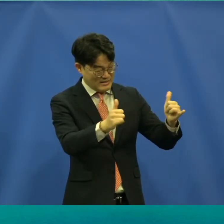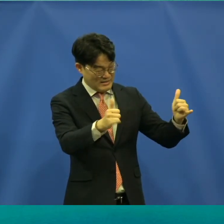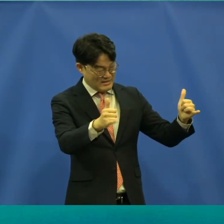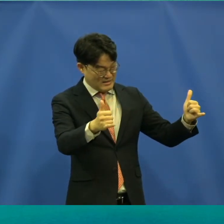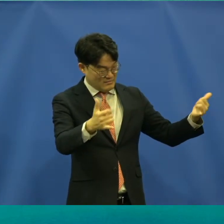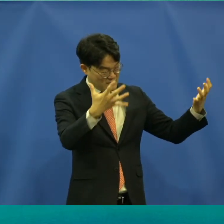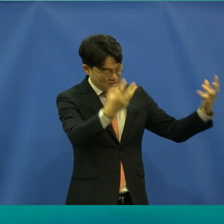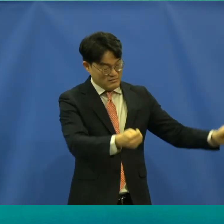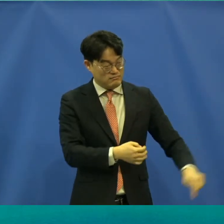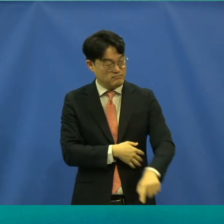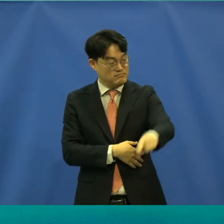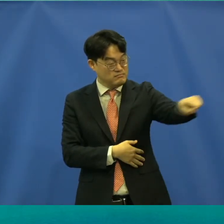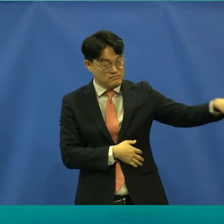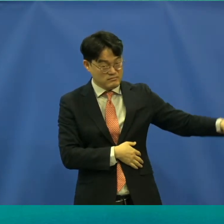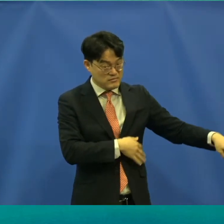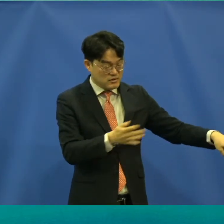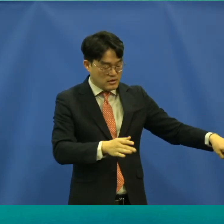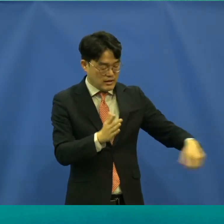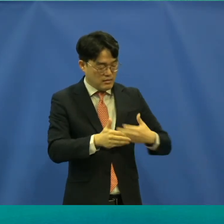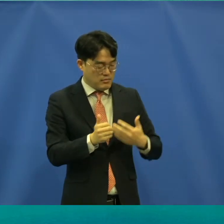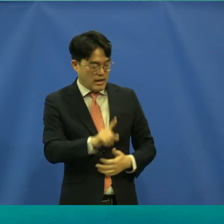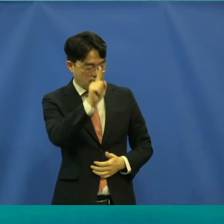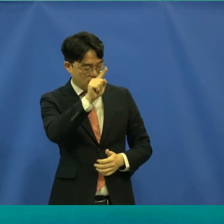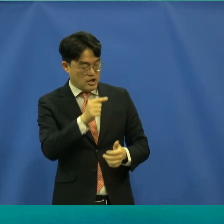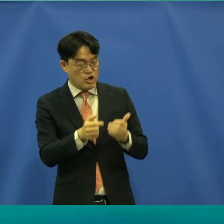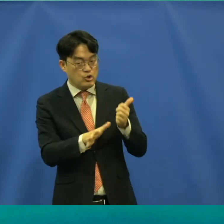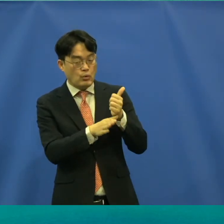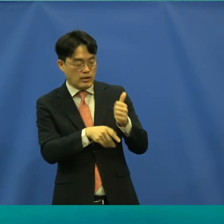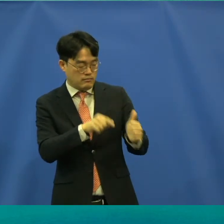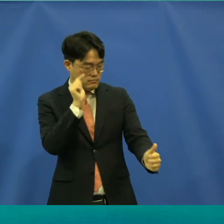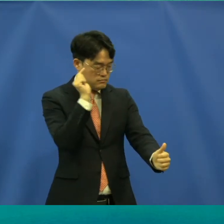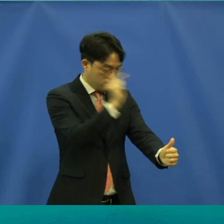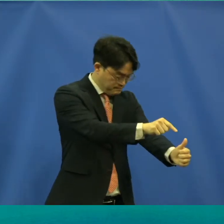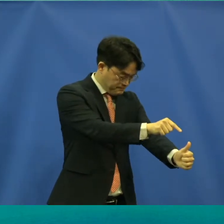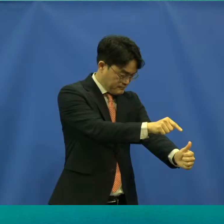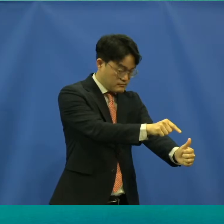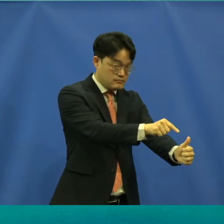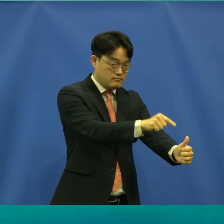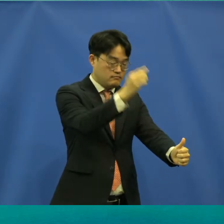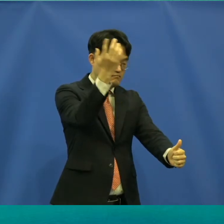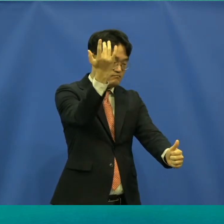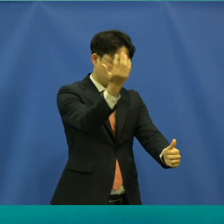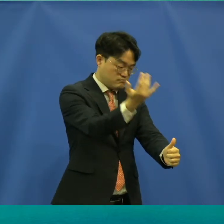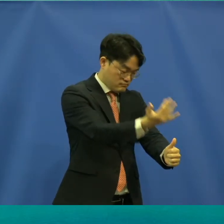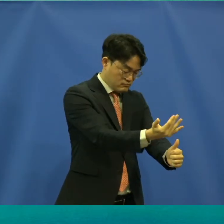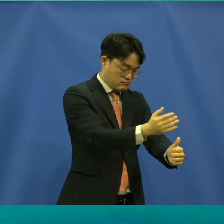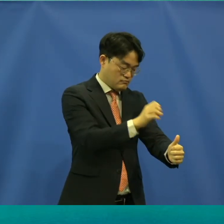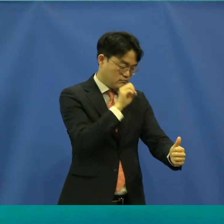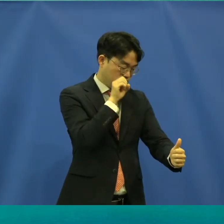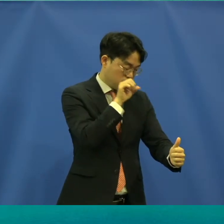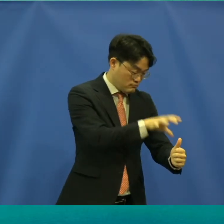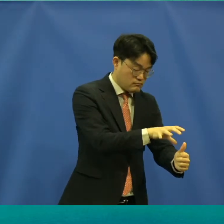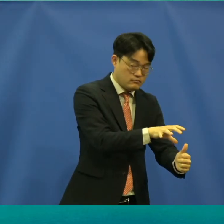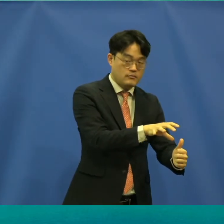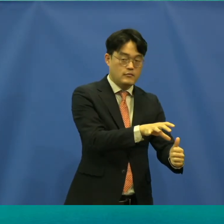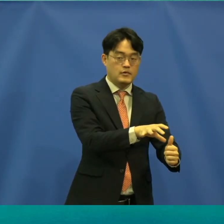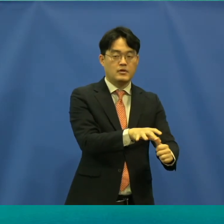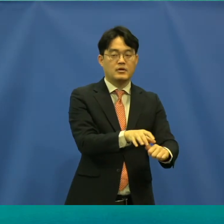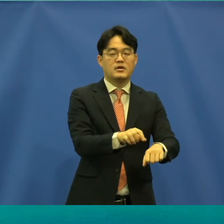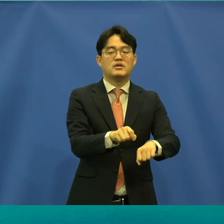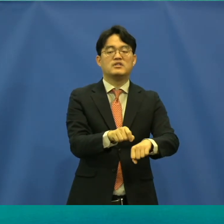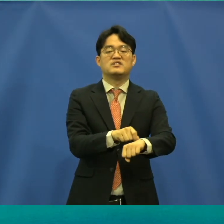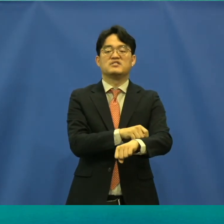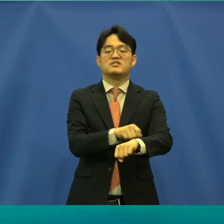그런데 하나님이 말씀으로 요나를 찾아주셨어요. 이건 특권 중에 특권. 한